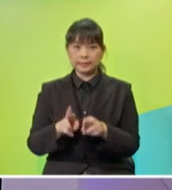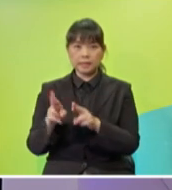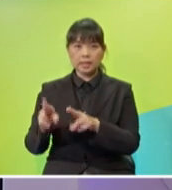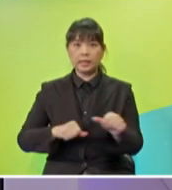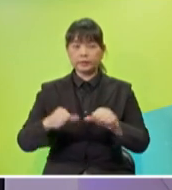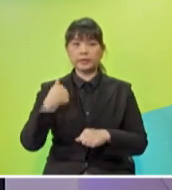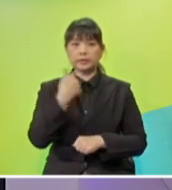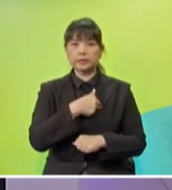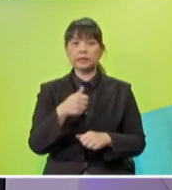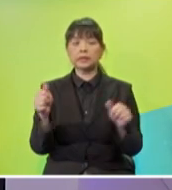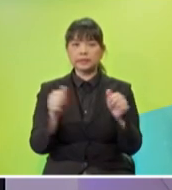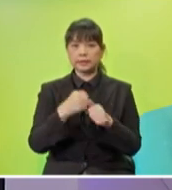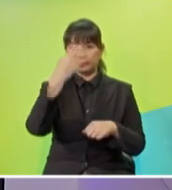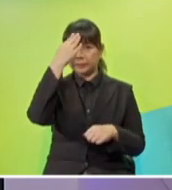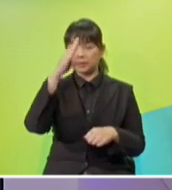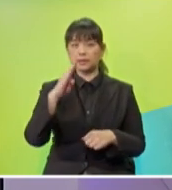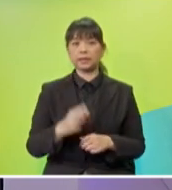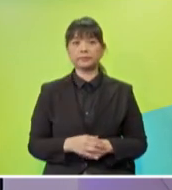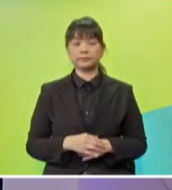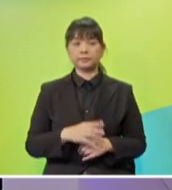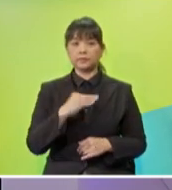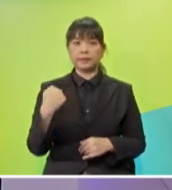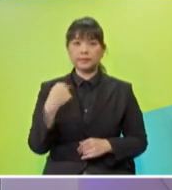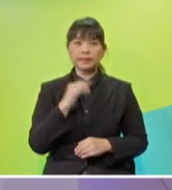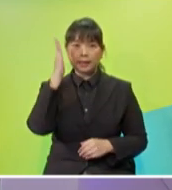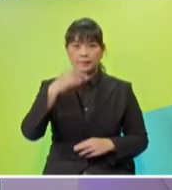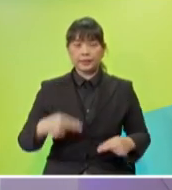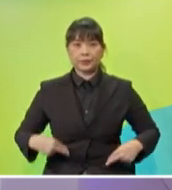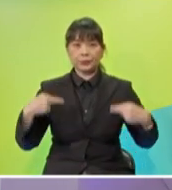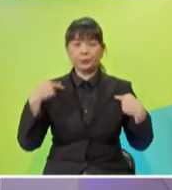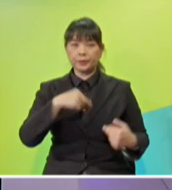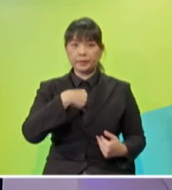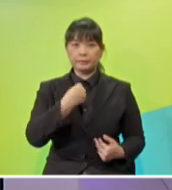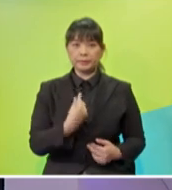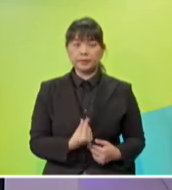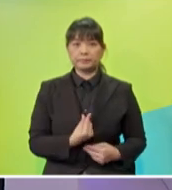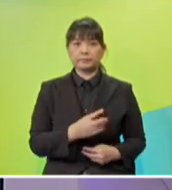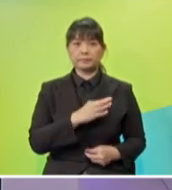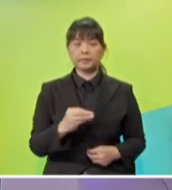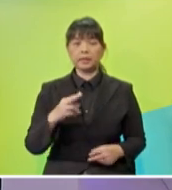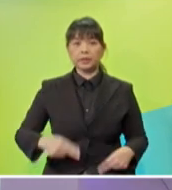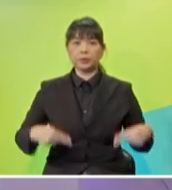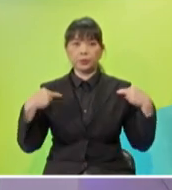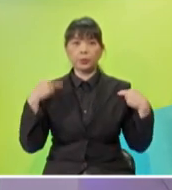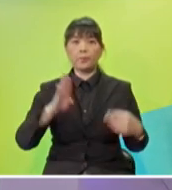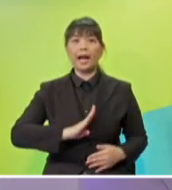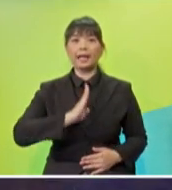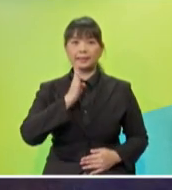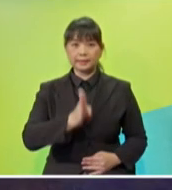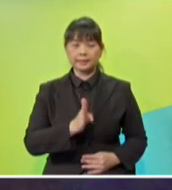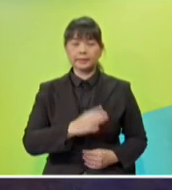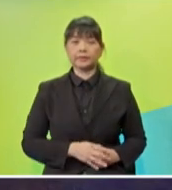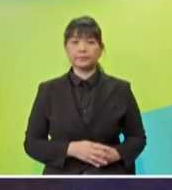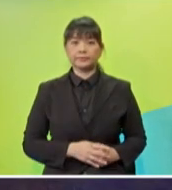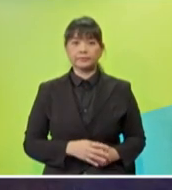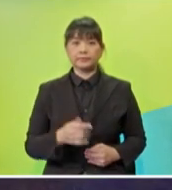bijak dan tidak akan hidup gembira dan hidup bahagia itu